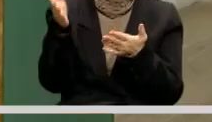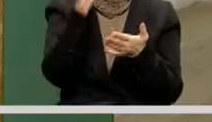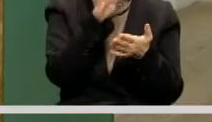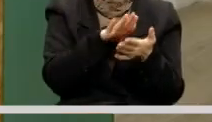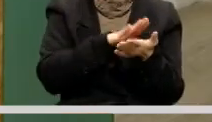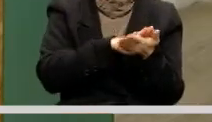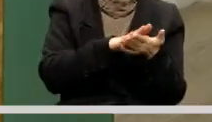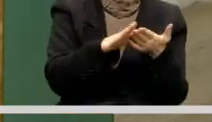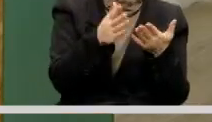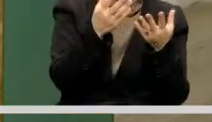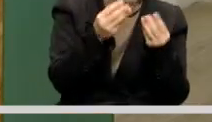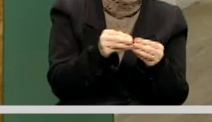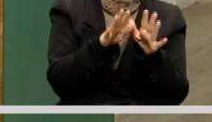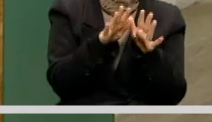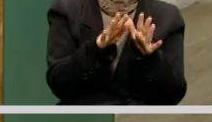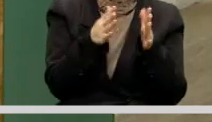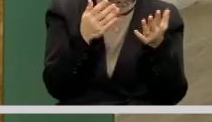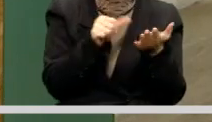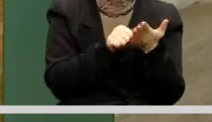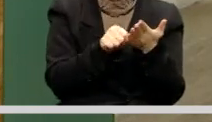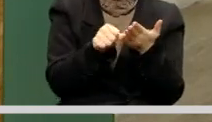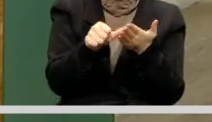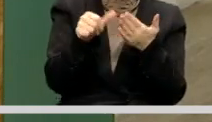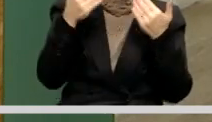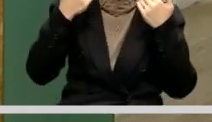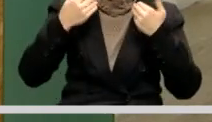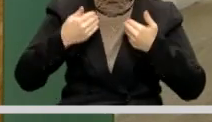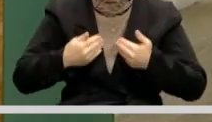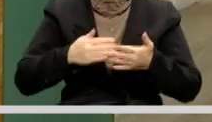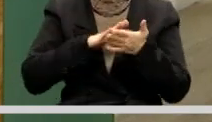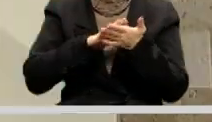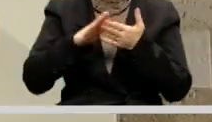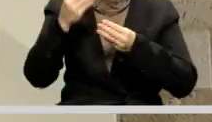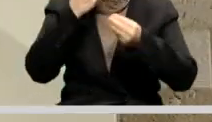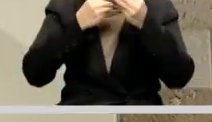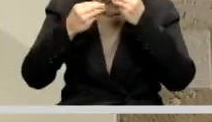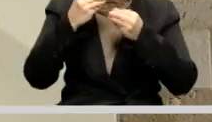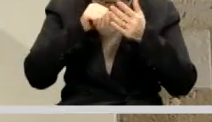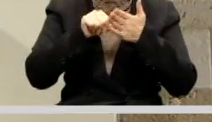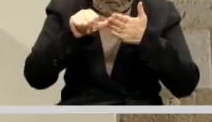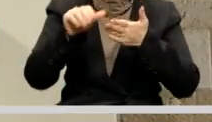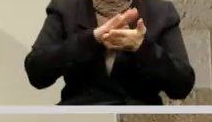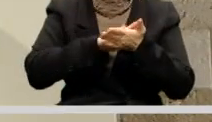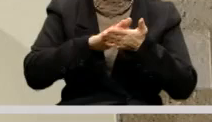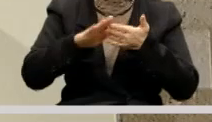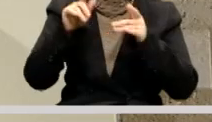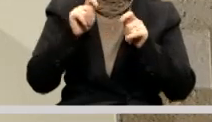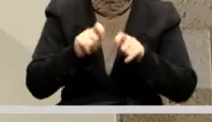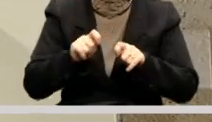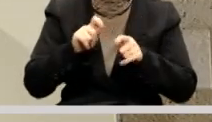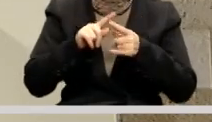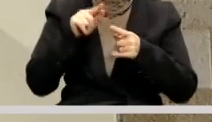gelmiyor. Komple bir tedavi, komple bir yaşam tarzı değişikliği önemli. Tabii bir de kişinin istemesi